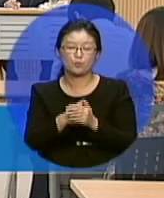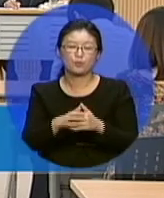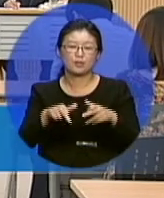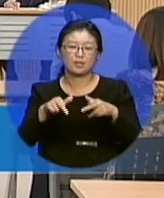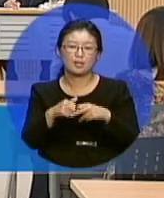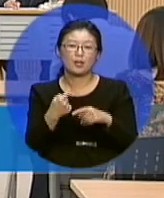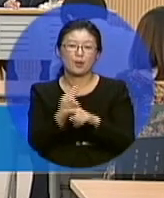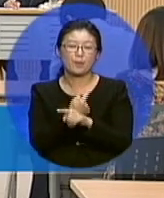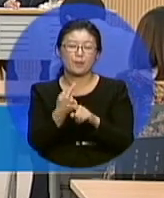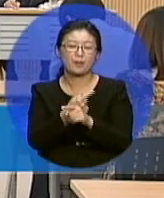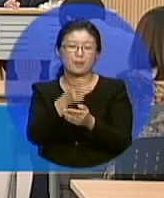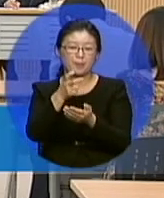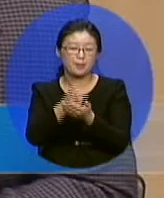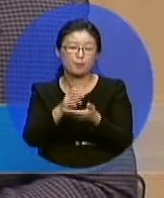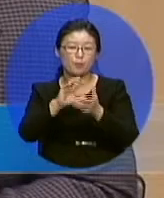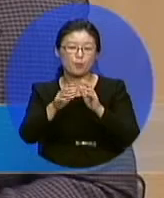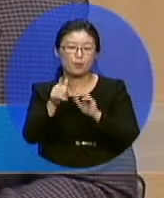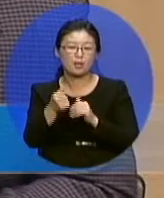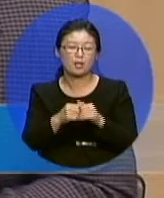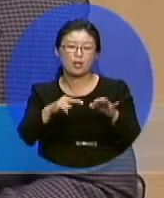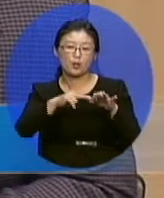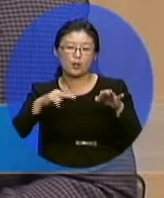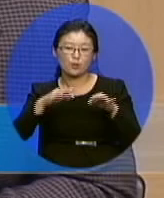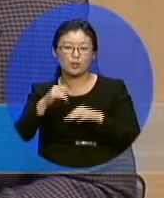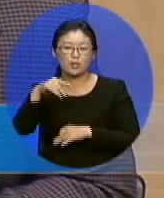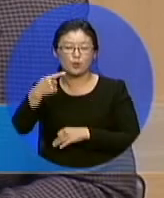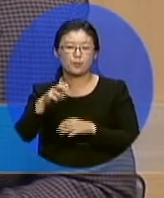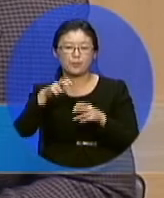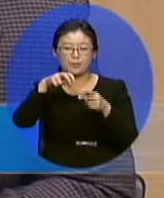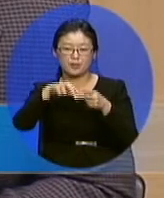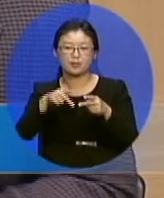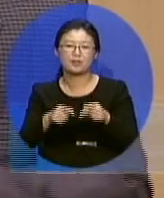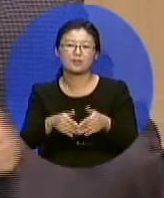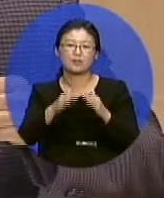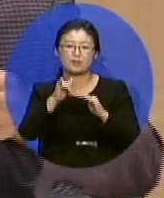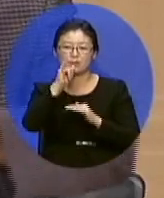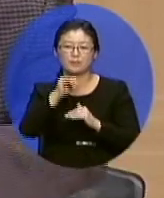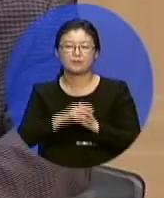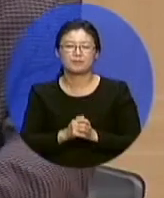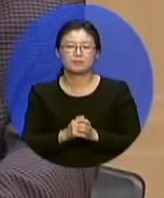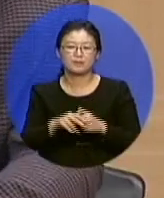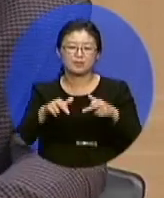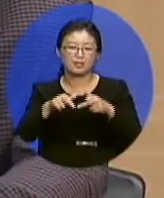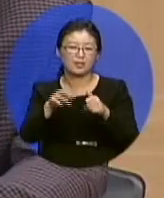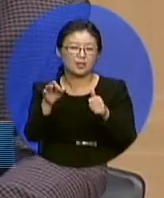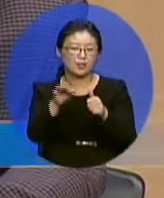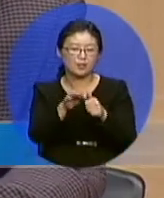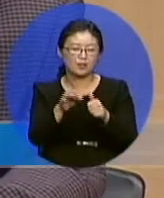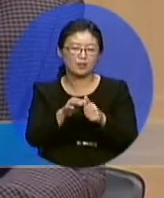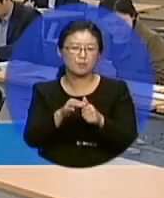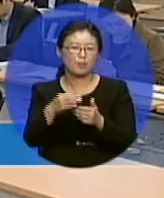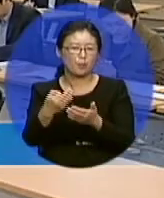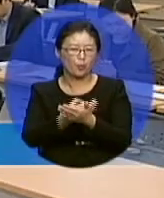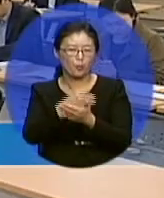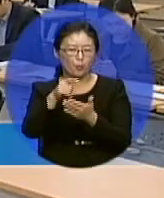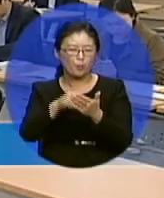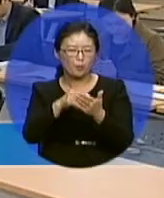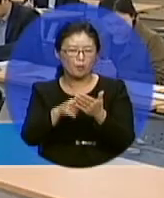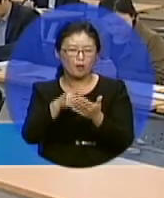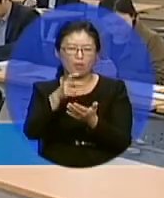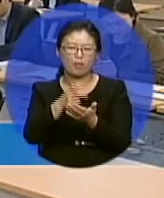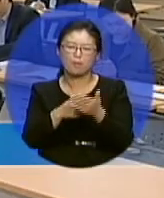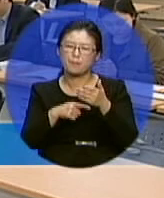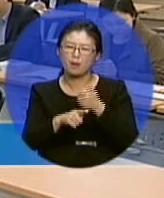개정안 설명 및 토론회가 서울시 여의도 이룸센터 누리홀에서 열린 가운데 장애인연금이 소득보장제도 의의를